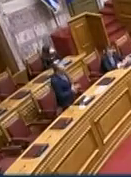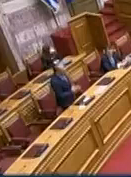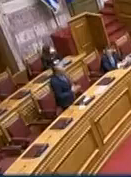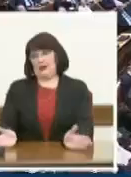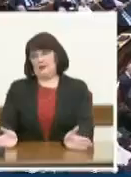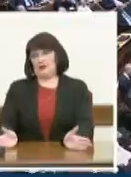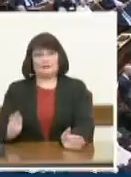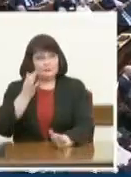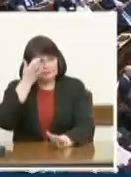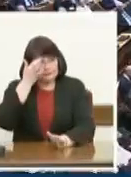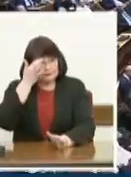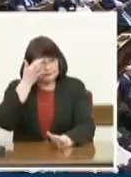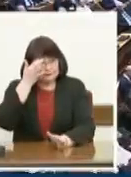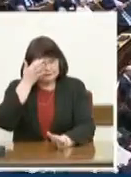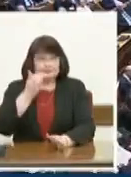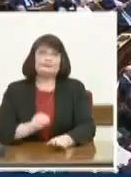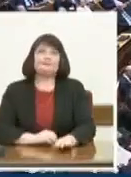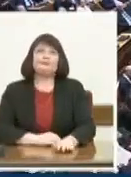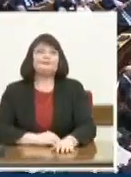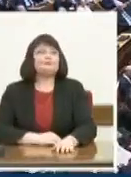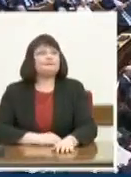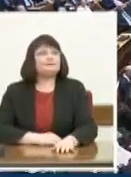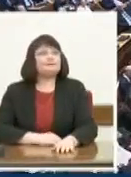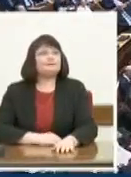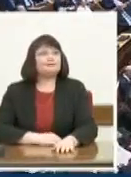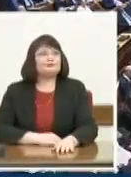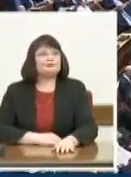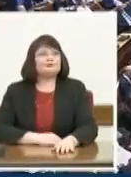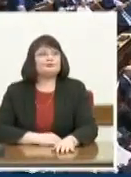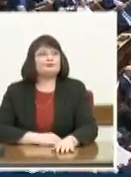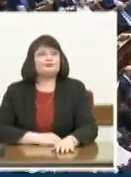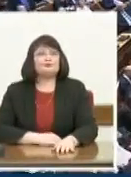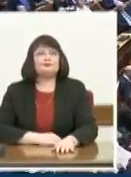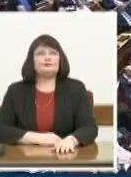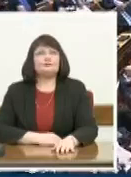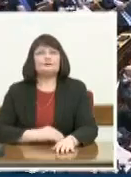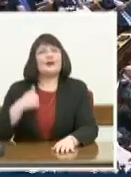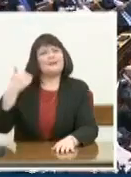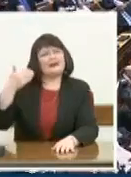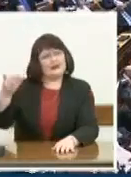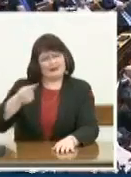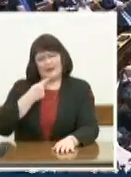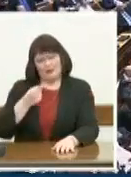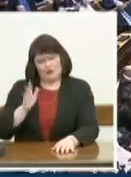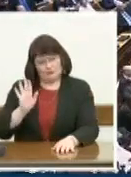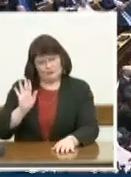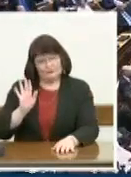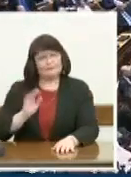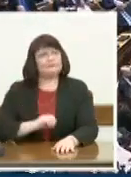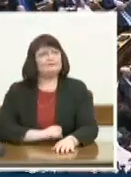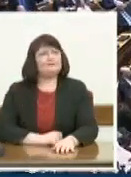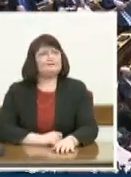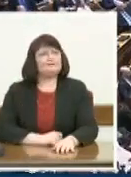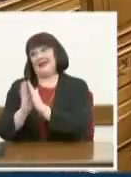για τους... Αν πληρώνουν περισσότερα τώρα οι ελεύθεροι επαγγελματίες, γιατί να μην επανέλθει ο νόμος Κατρούγκαλου, μετά καλύτερος. Γιατί δεν πρέπει να επανέλθει ο νόμος Κατρούγκαλου, δεν μπορεί να επανέλθει ο